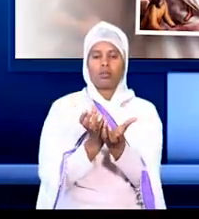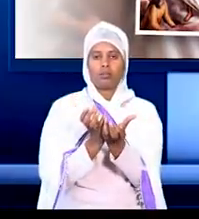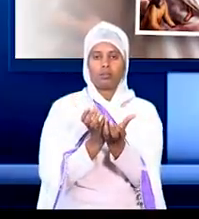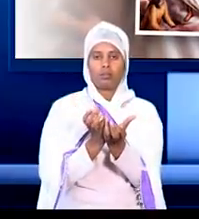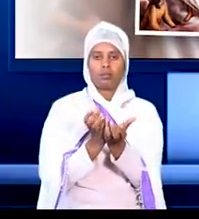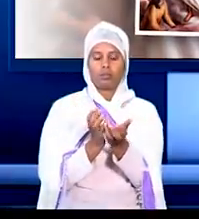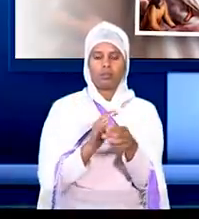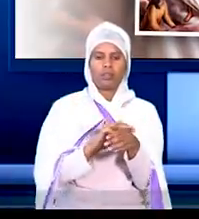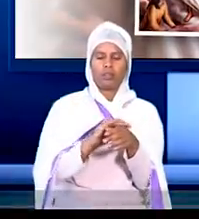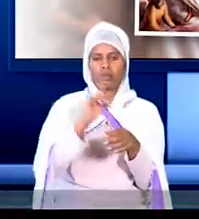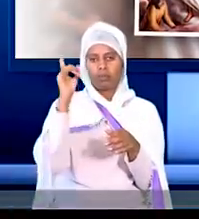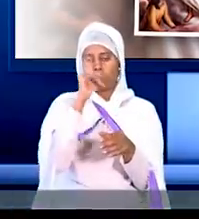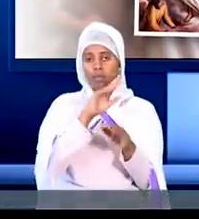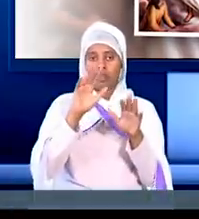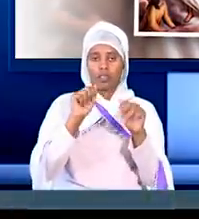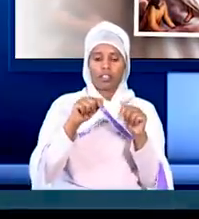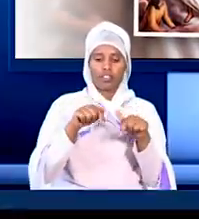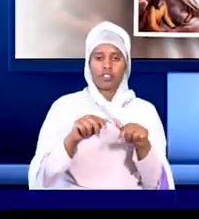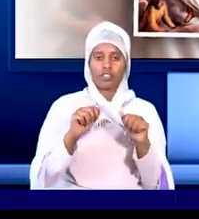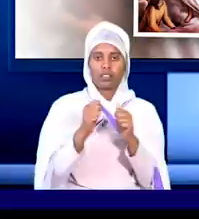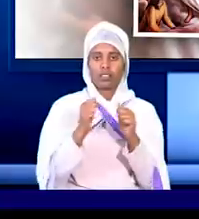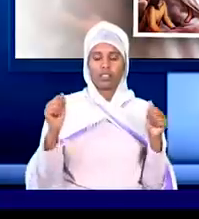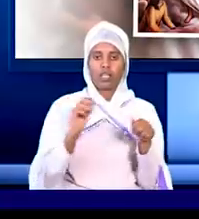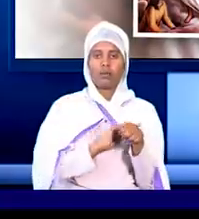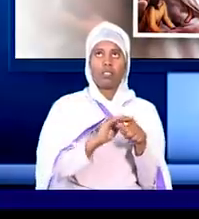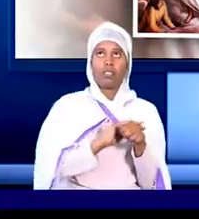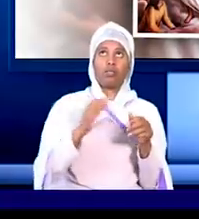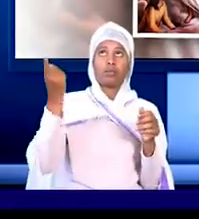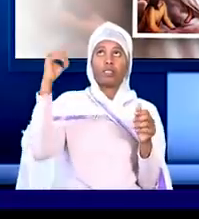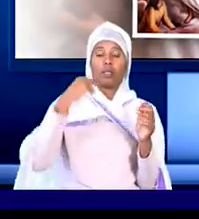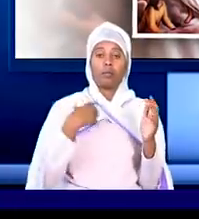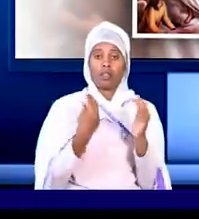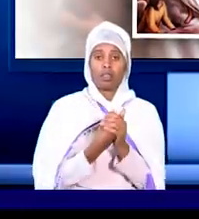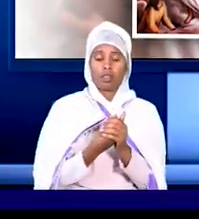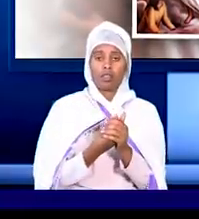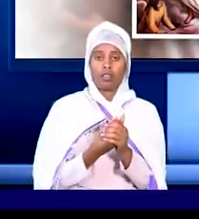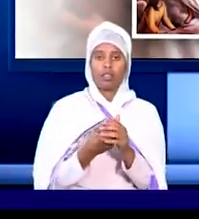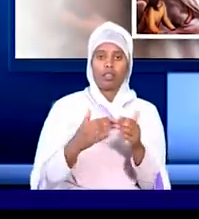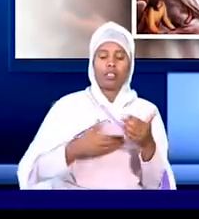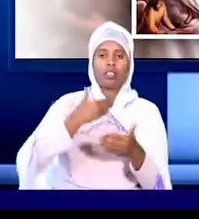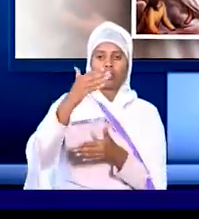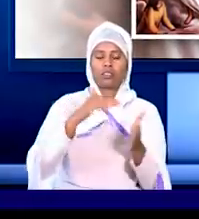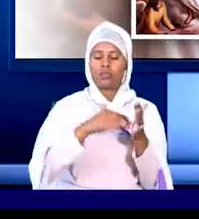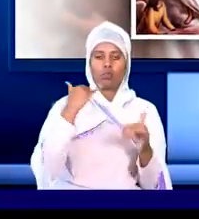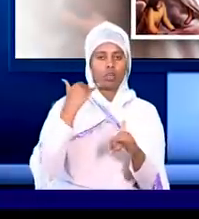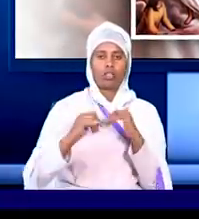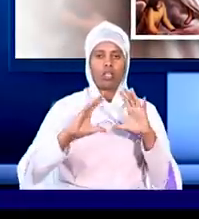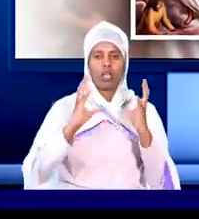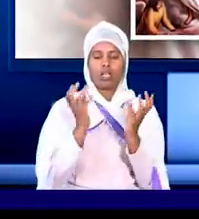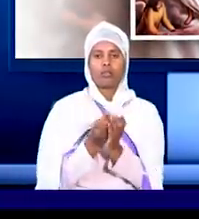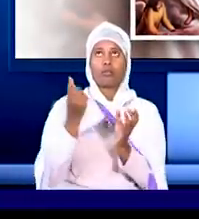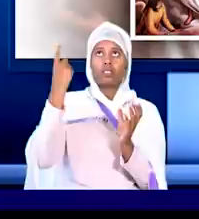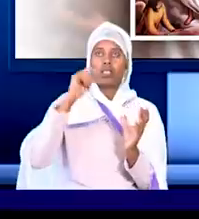ቅድሚ ዓለም ኣብ ሕሉኑ ከም ዝነበርና ሕጂ እውን ኣብ ሕሉኑ ከም ዘለና ንመጻኢ